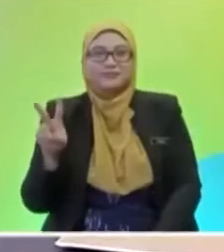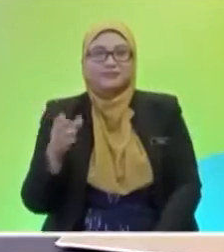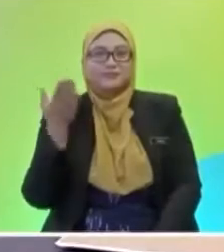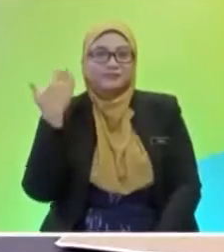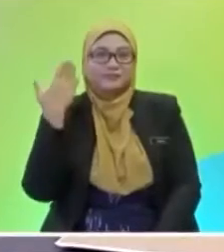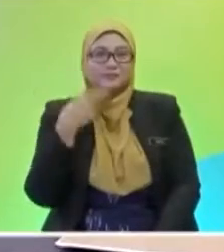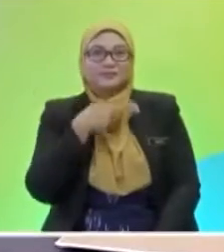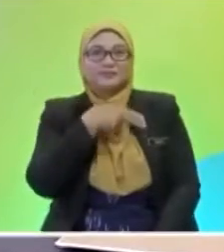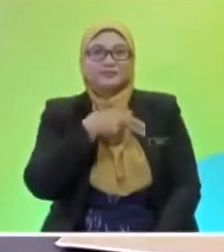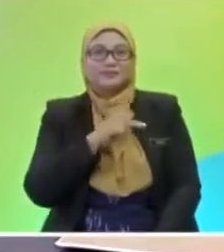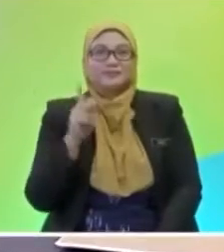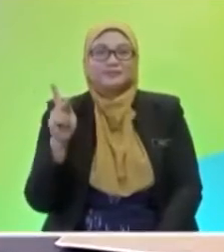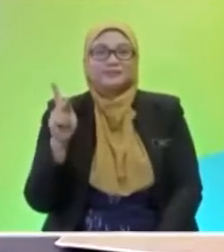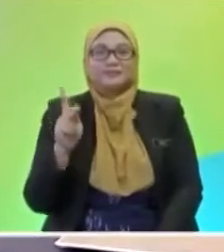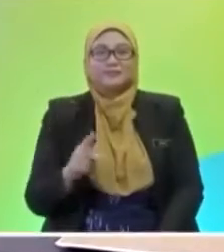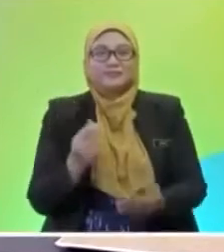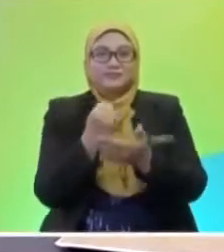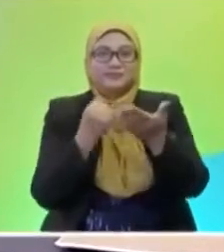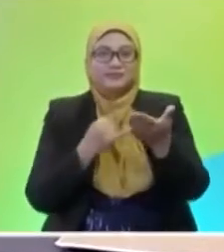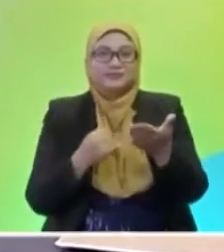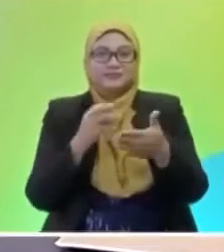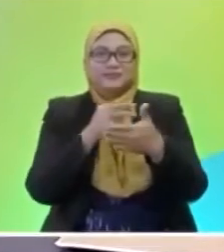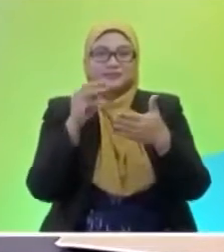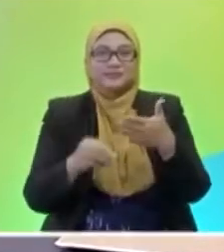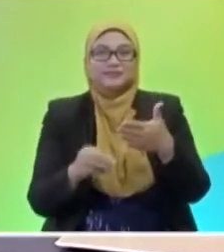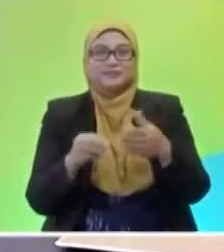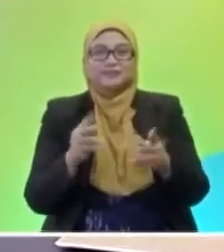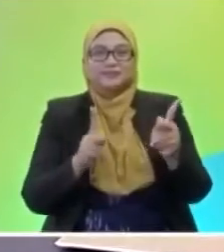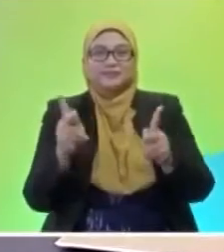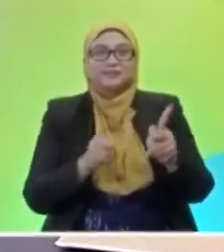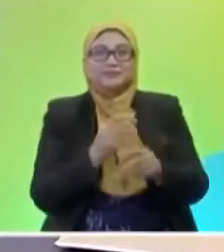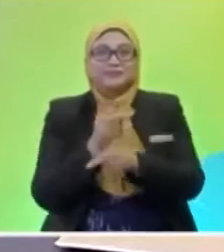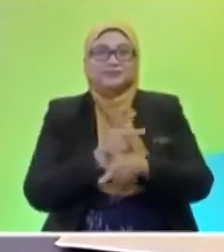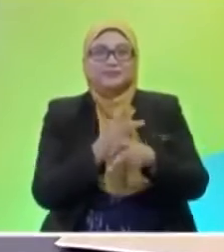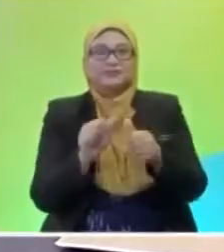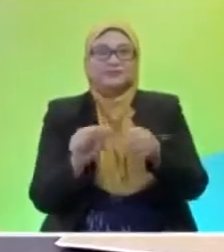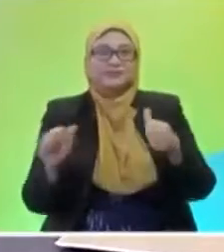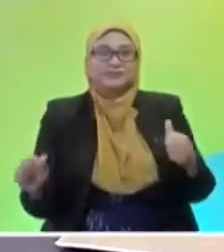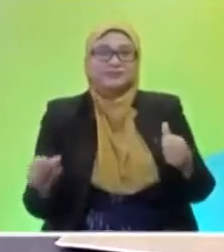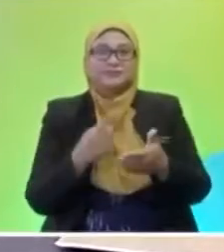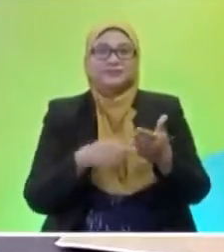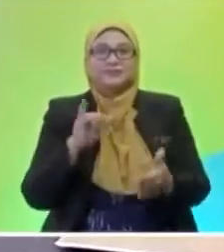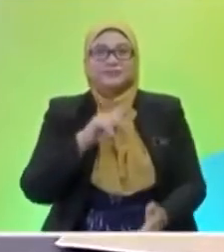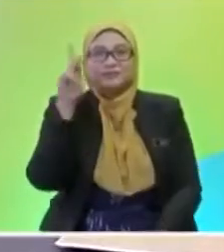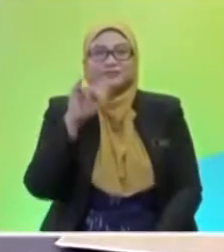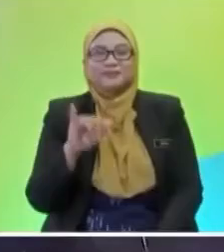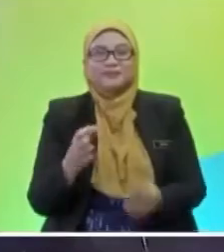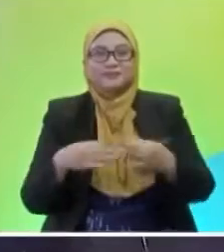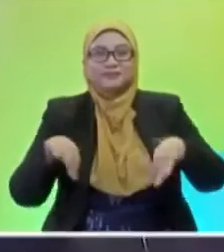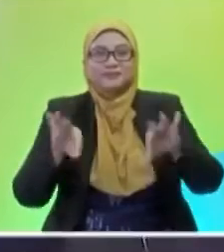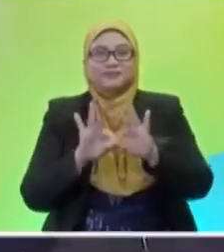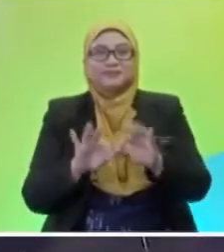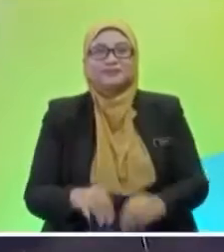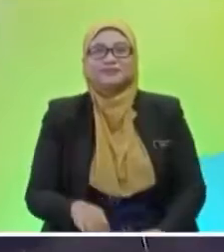kereta kawalan jauh. Jadi sebelum kita teruskan dalam proses penghasilan produk, apakah yang penting Cikgu? Okey, jadi sebelum